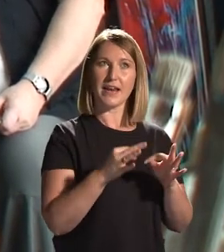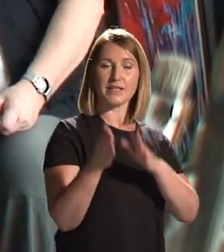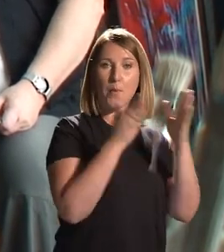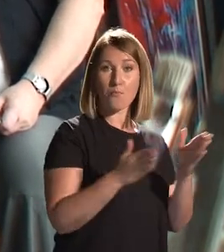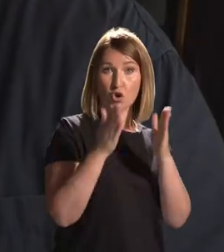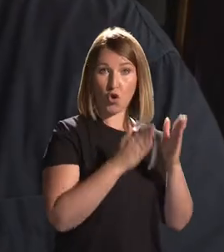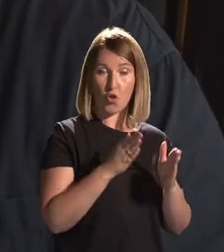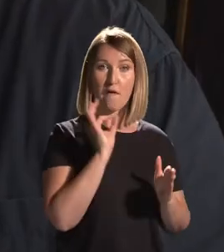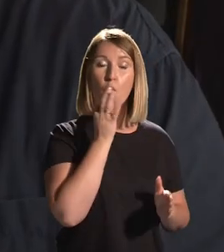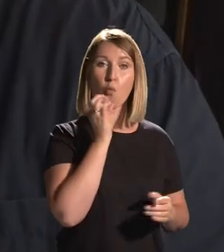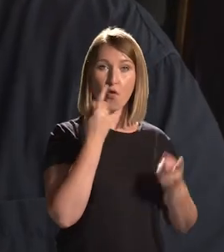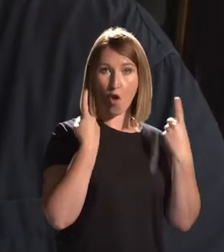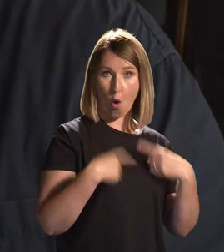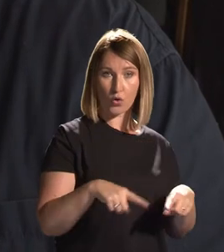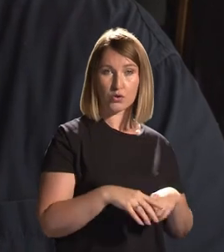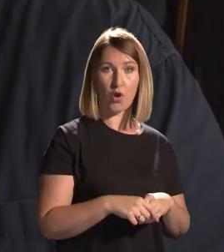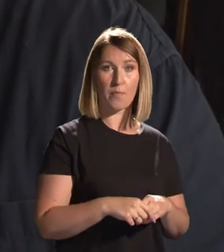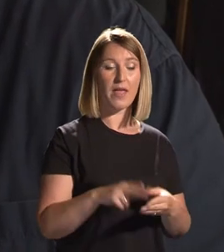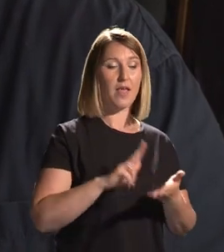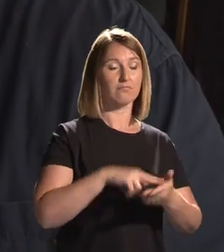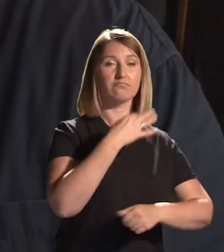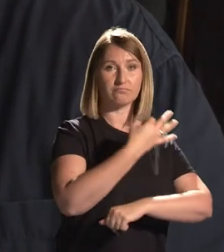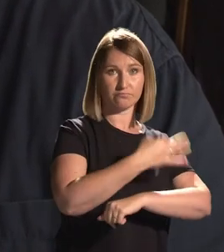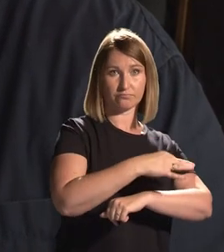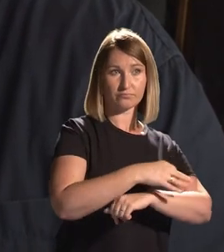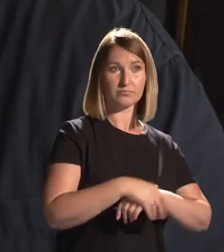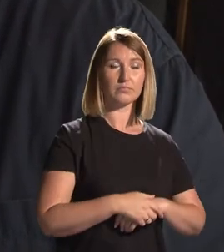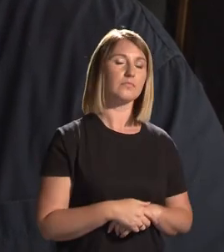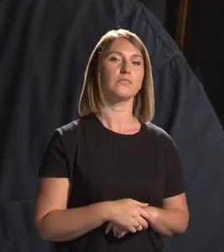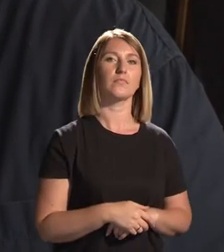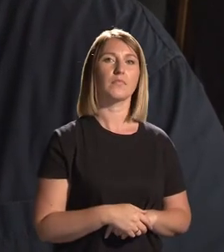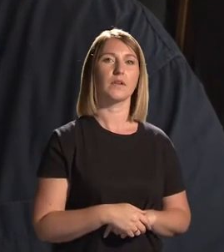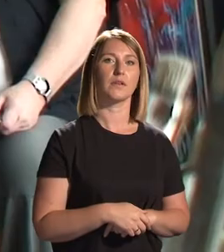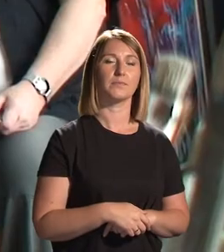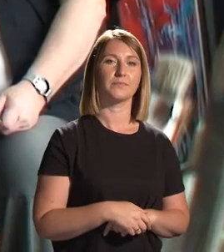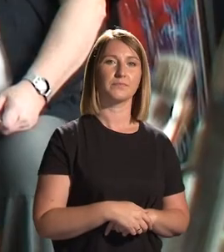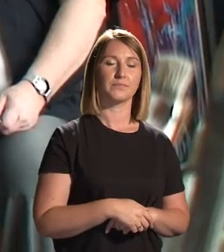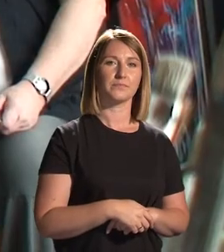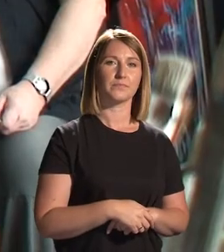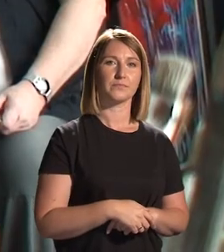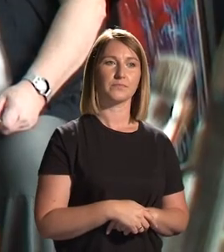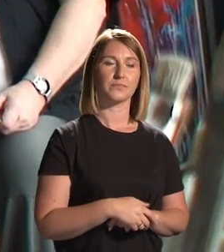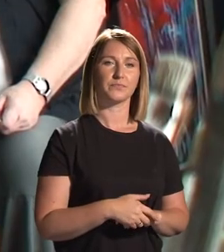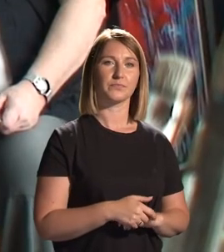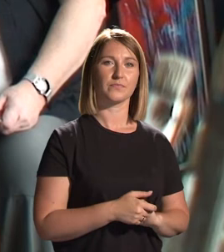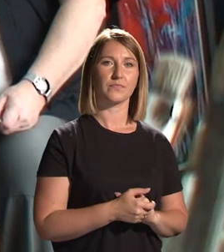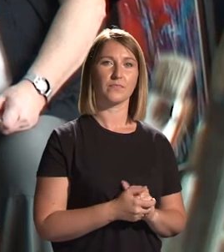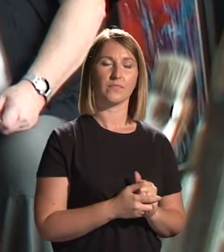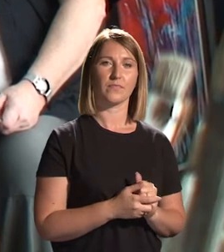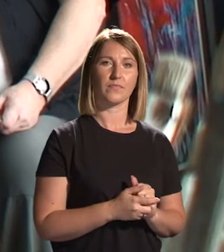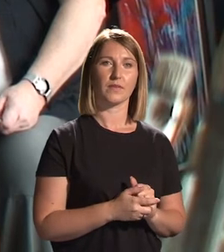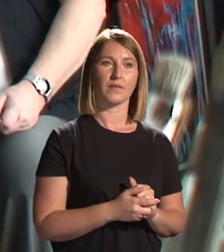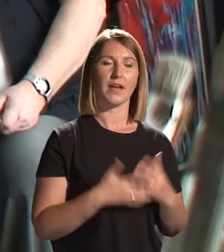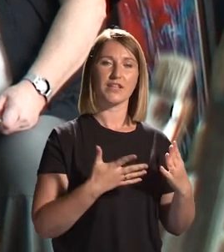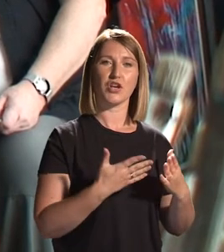że są młodzi absolwenci uczelni, uniwersytetów artystycznych, miałbyś ich